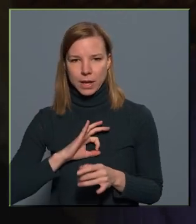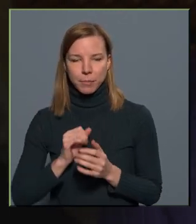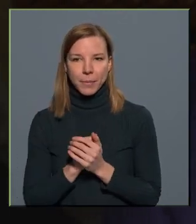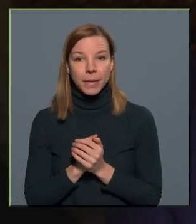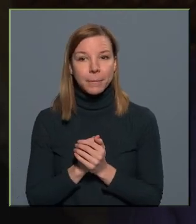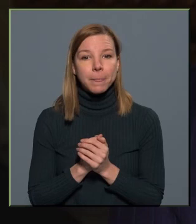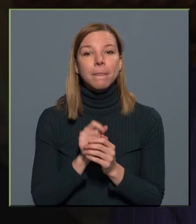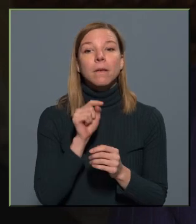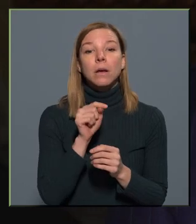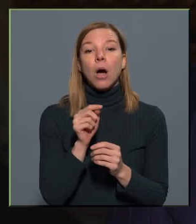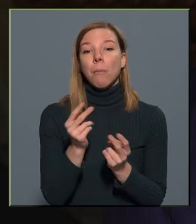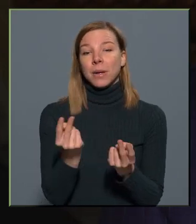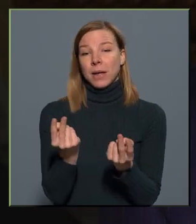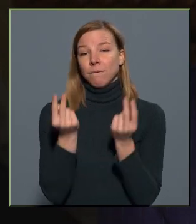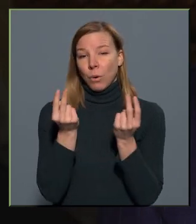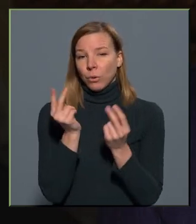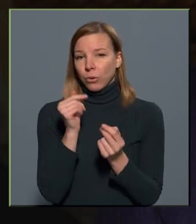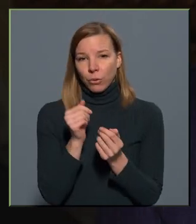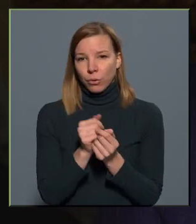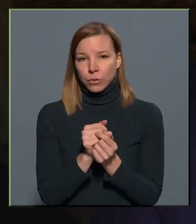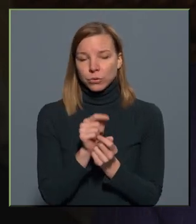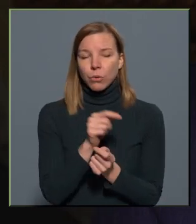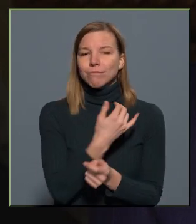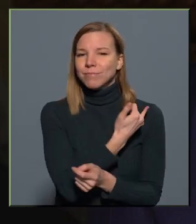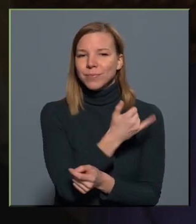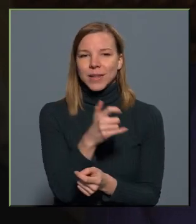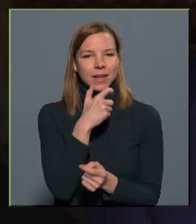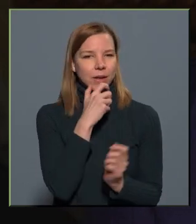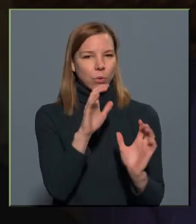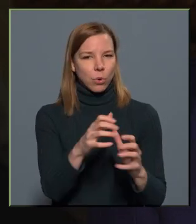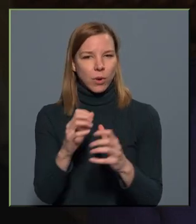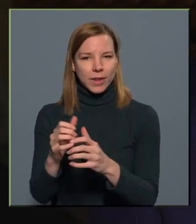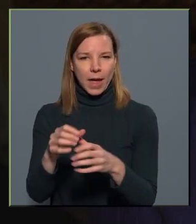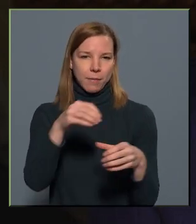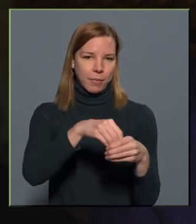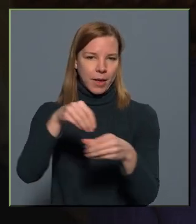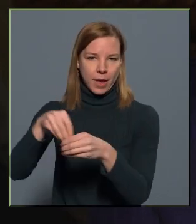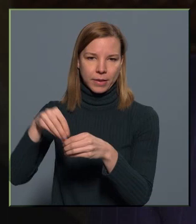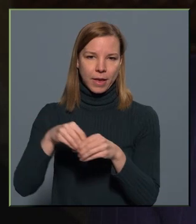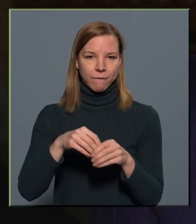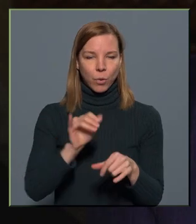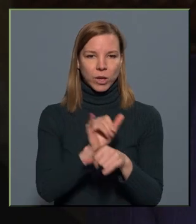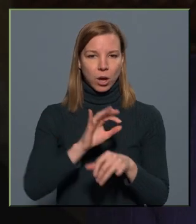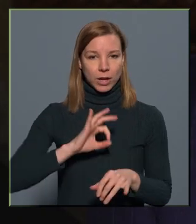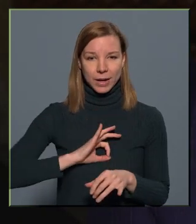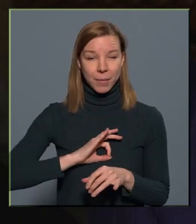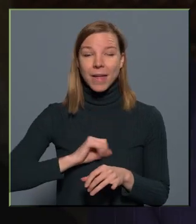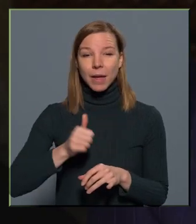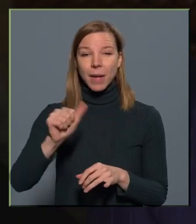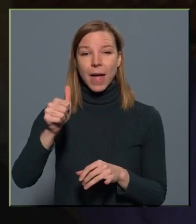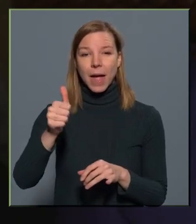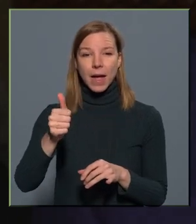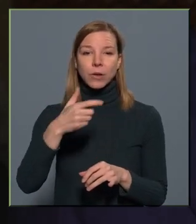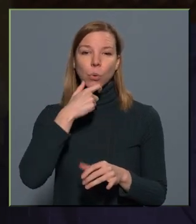ami ennél sokkal fontosabb, hogy minden korosztályban szereztünk aranyérmet, tehát azt jelenti, hogy nem egy-egy korosztály